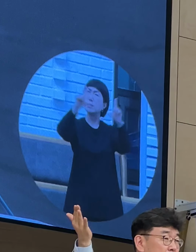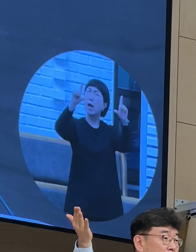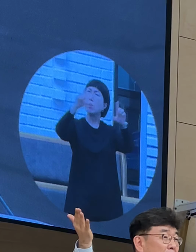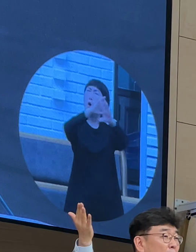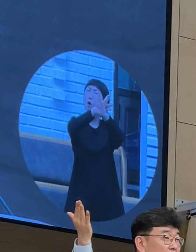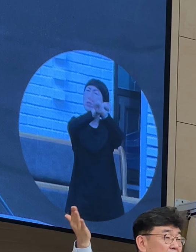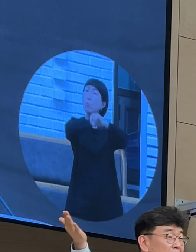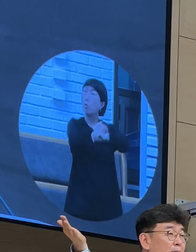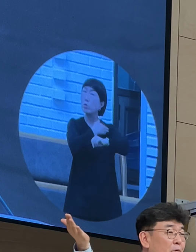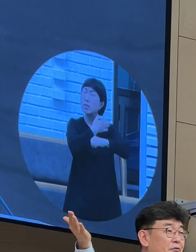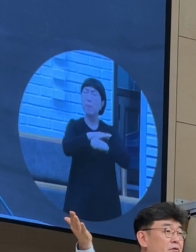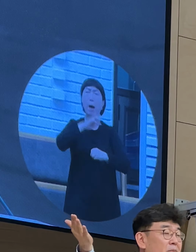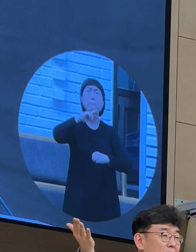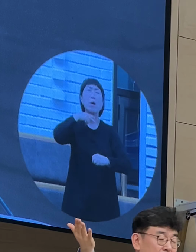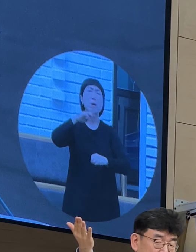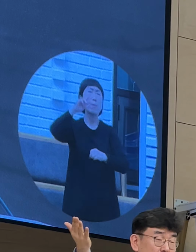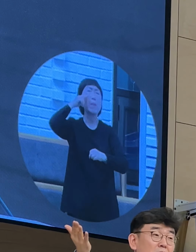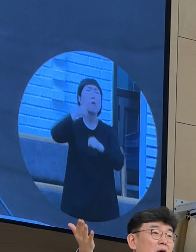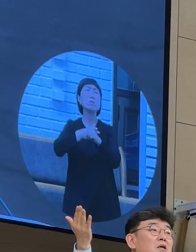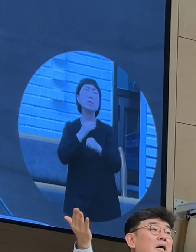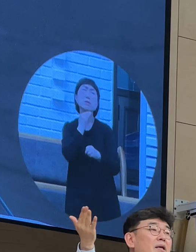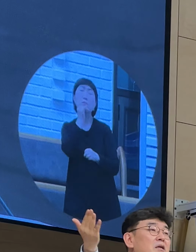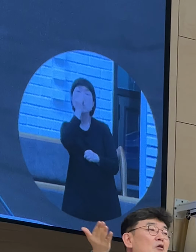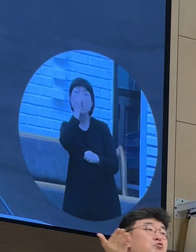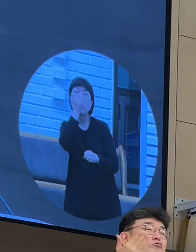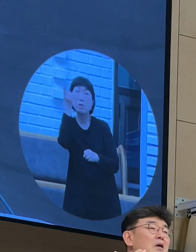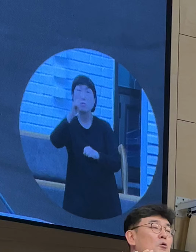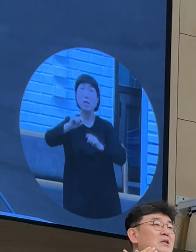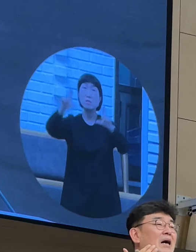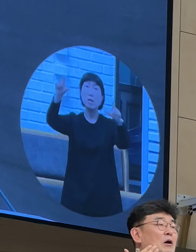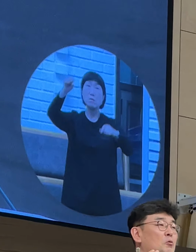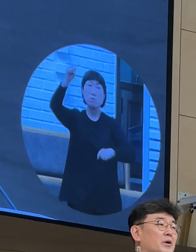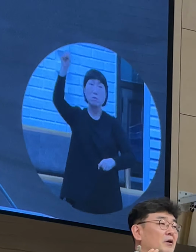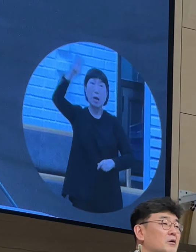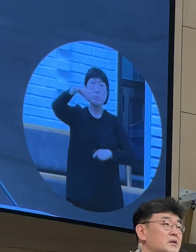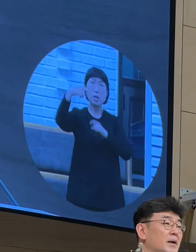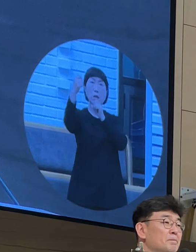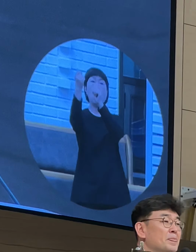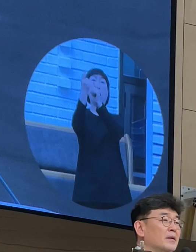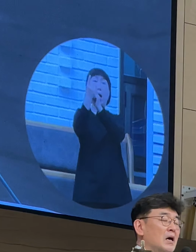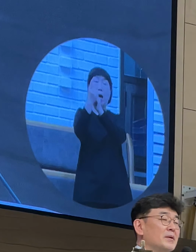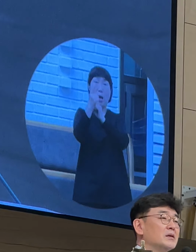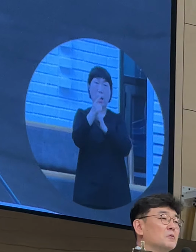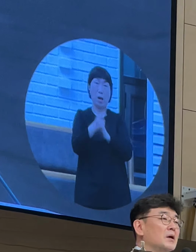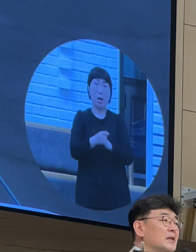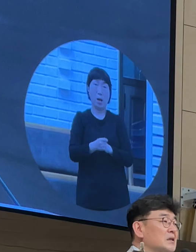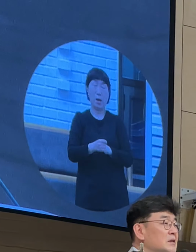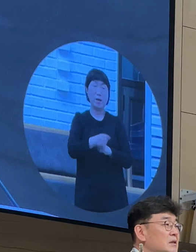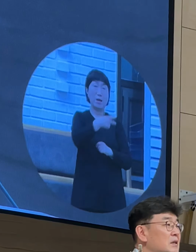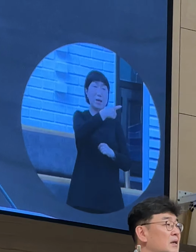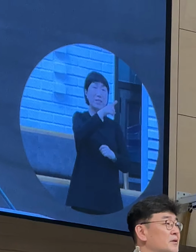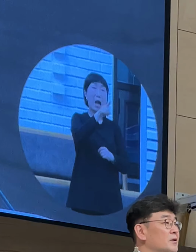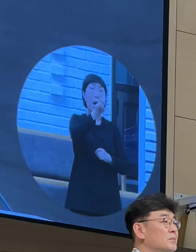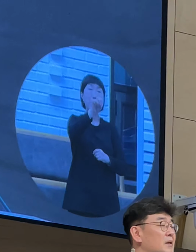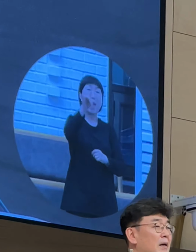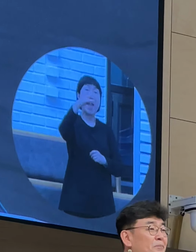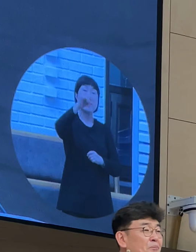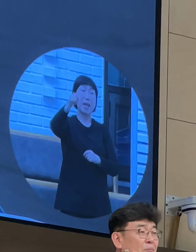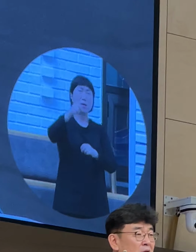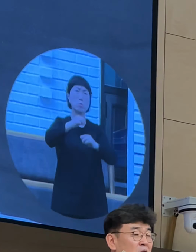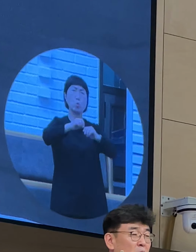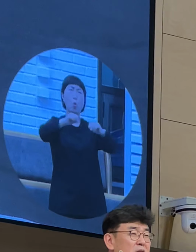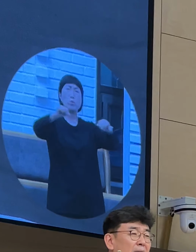올지 모르지만 바울은 기다리고 있었습니다. 근데 그날이 그냥 훅 하고 다가온 거예요. 언제? 다메섹으로 가는 그